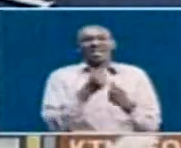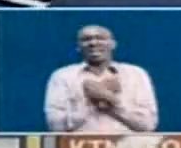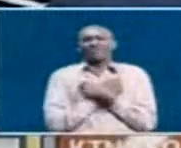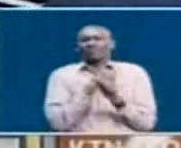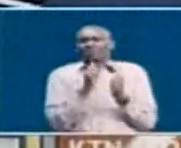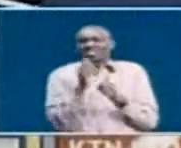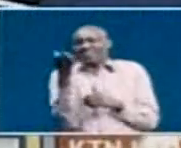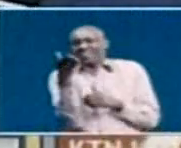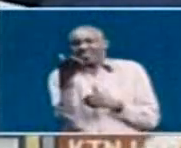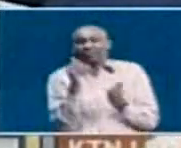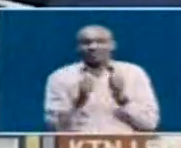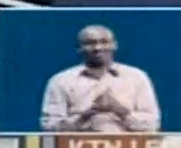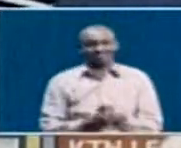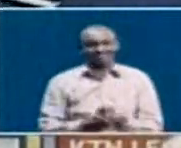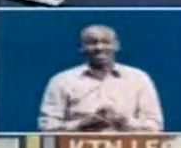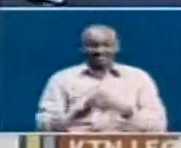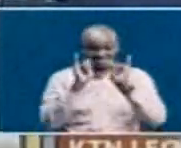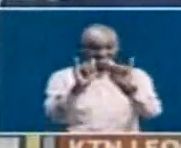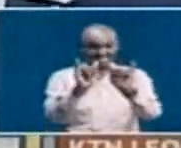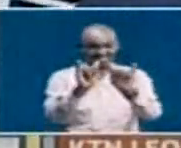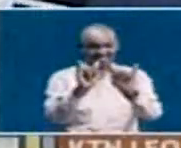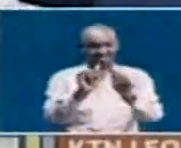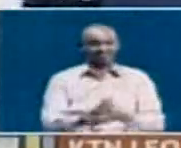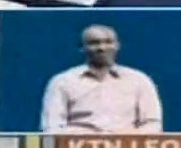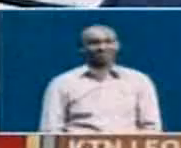nani. Usende mbali.